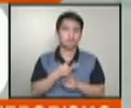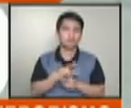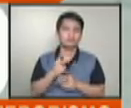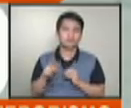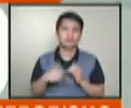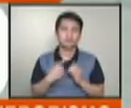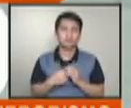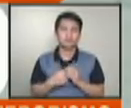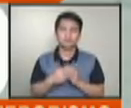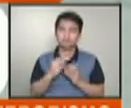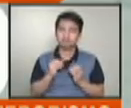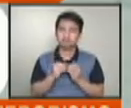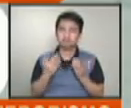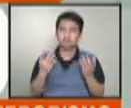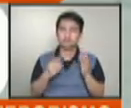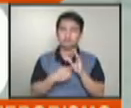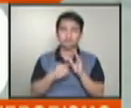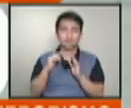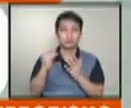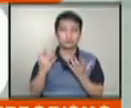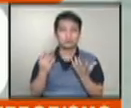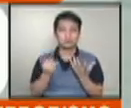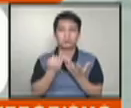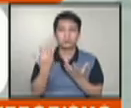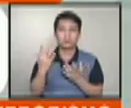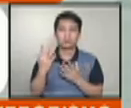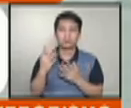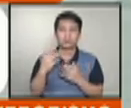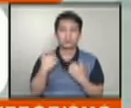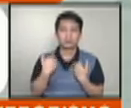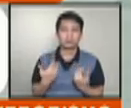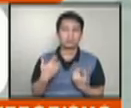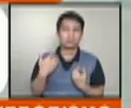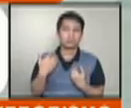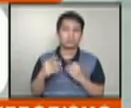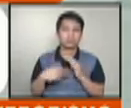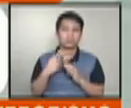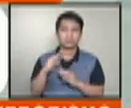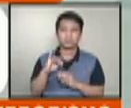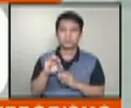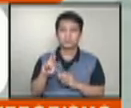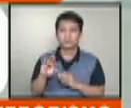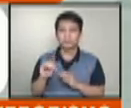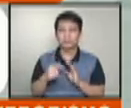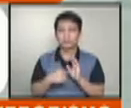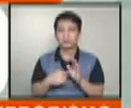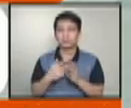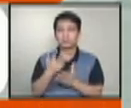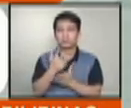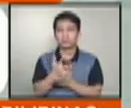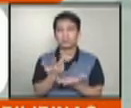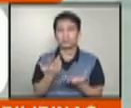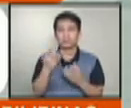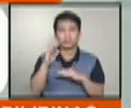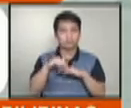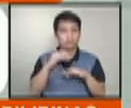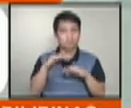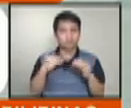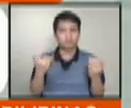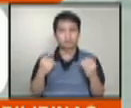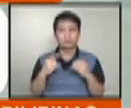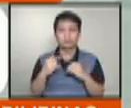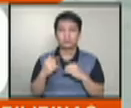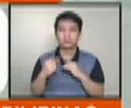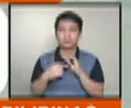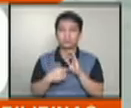yan. Mostly po kasi, Sir Idol, mga ano po yan, minor. Opo, opo. Mga nagpapaparada po ng ano yan, nagtatawag po parang caller